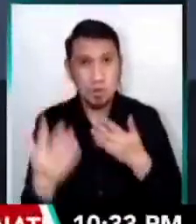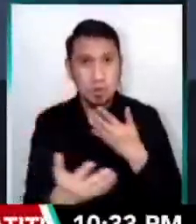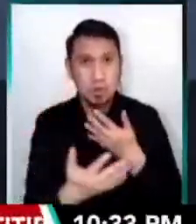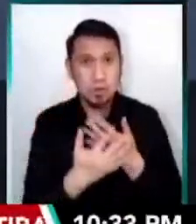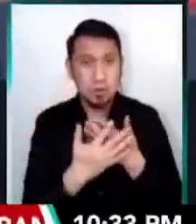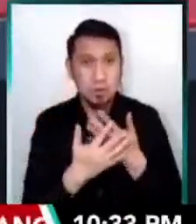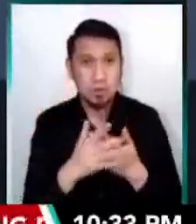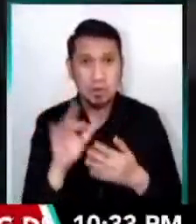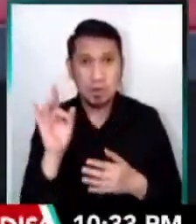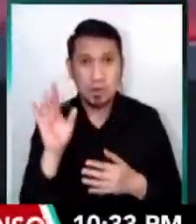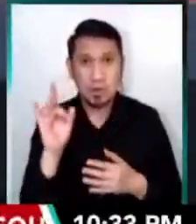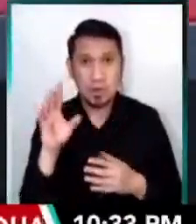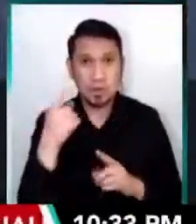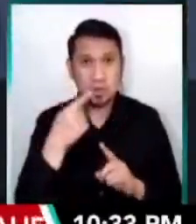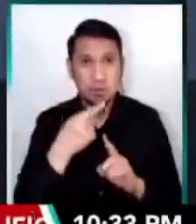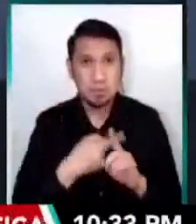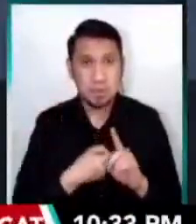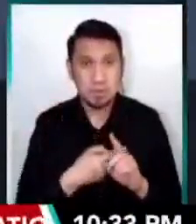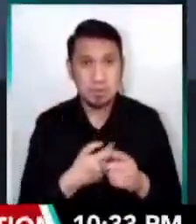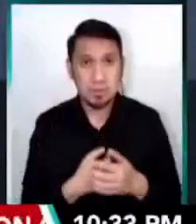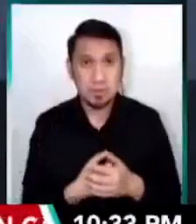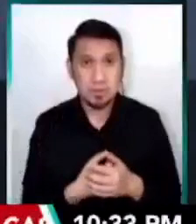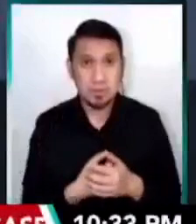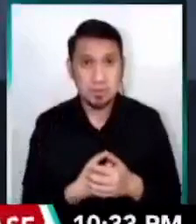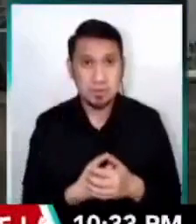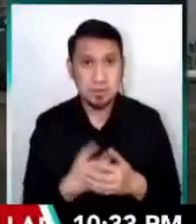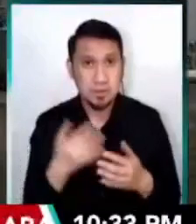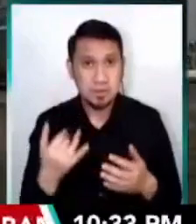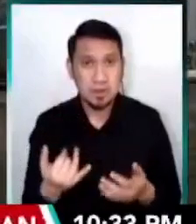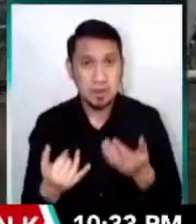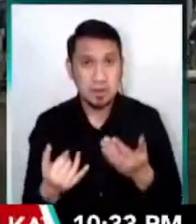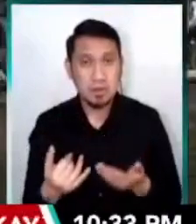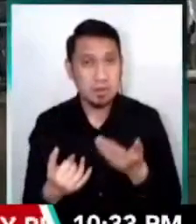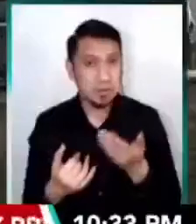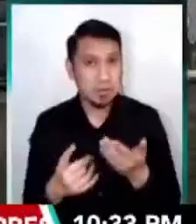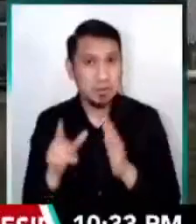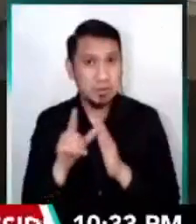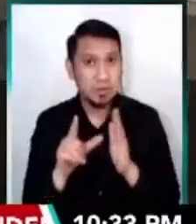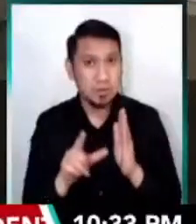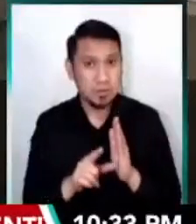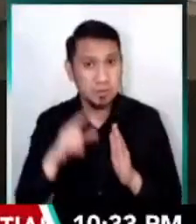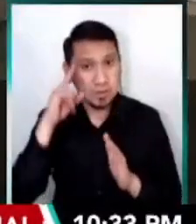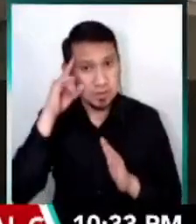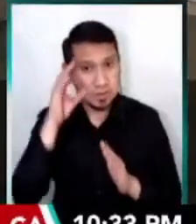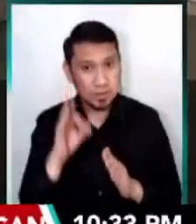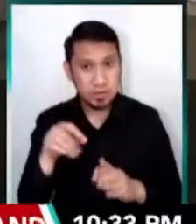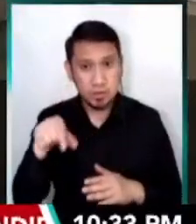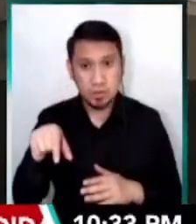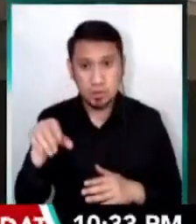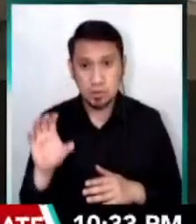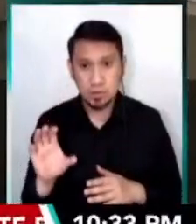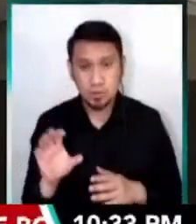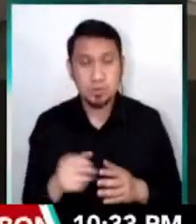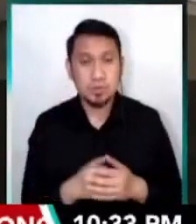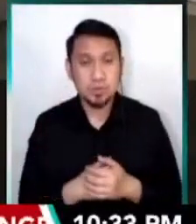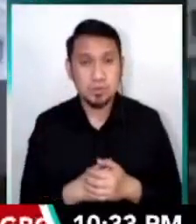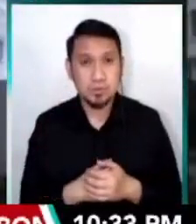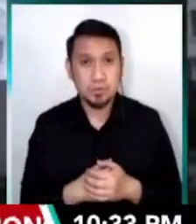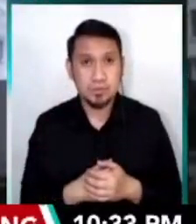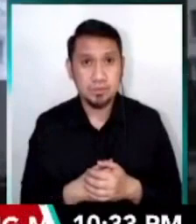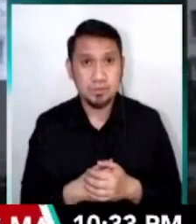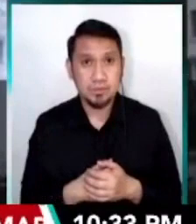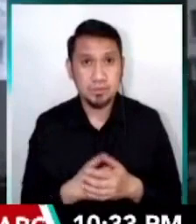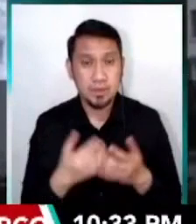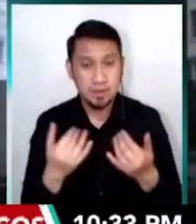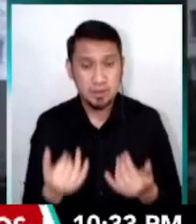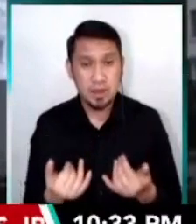18 buwan. Ang binabanggit daw ng petitioners na batas ay nasa desisyon ng Quezon City Regional Trial Court na natabunan na ng